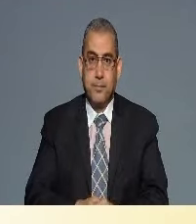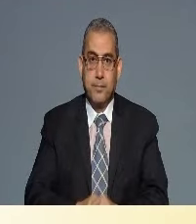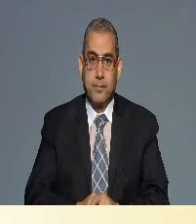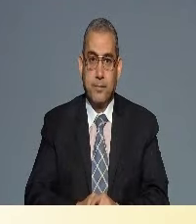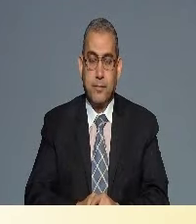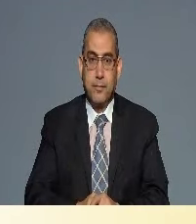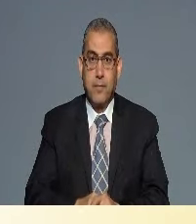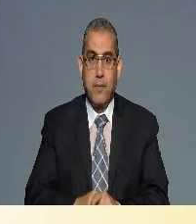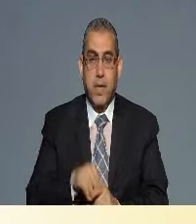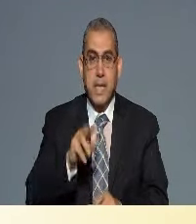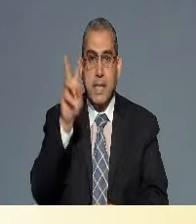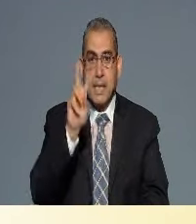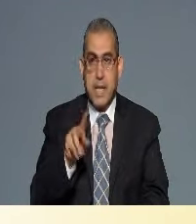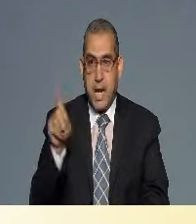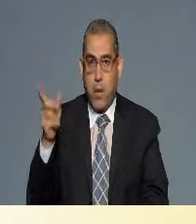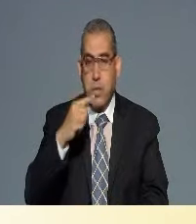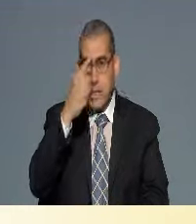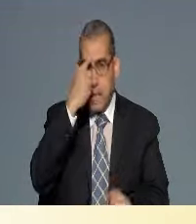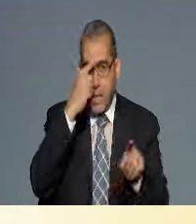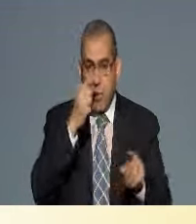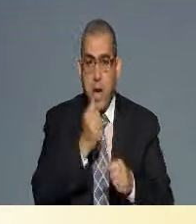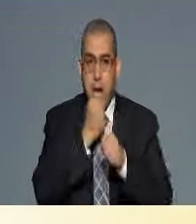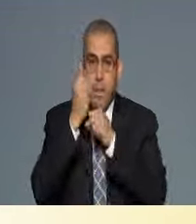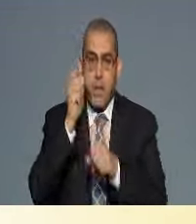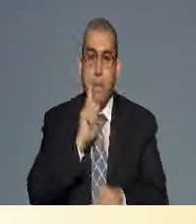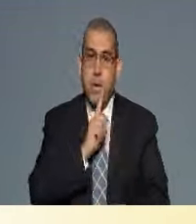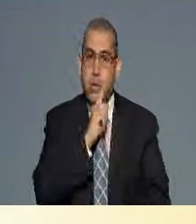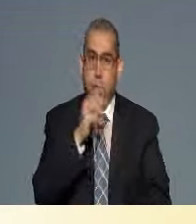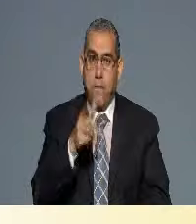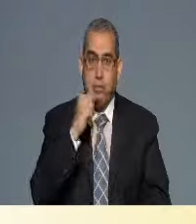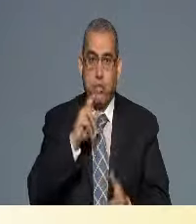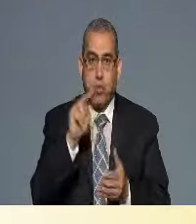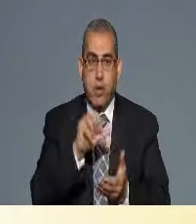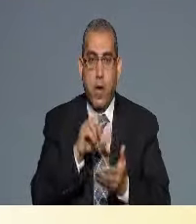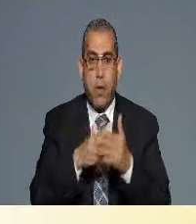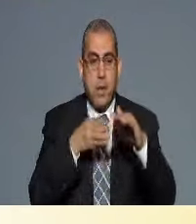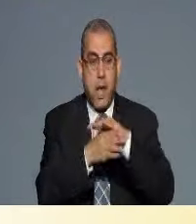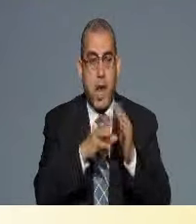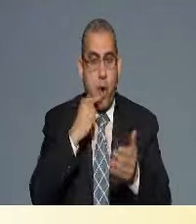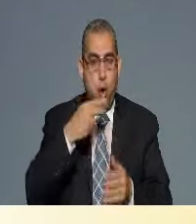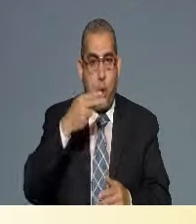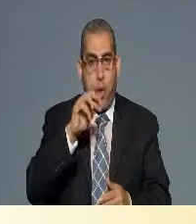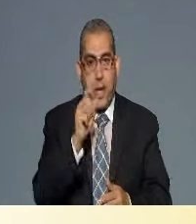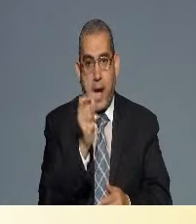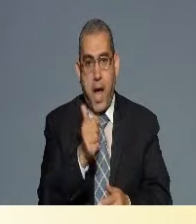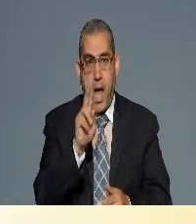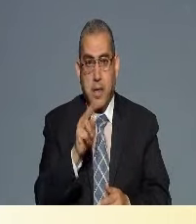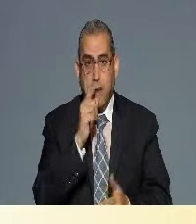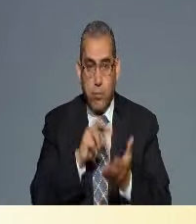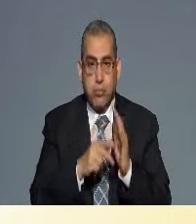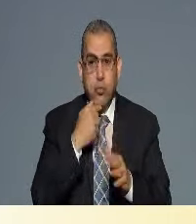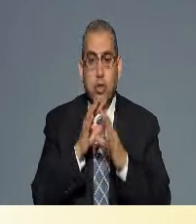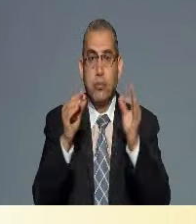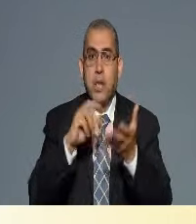وسيناء والسادات والمنيا وبني سويف والكفرة والدخلة العوينات، وحنتحدث هنا احنا ليه انطلقنا